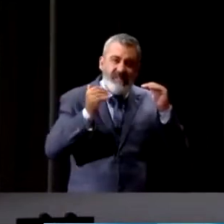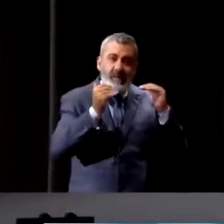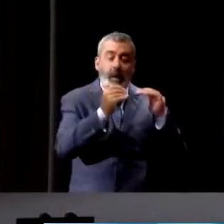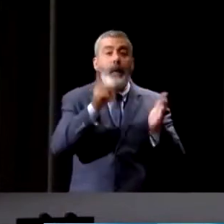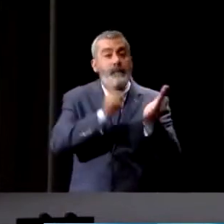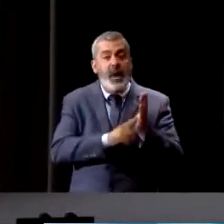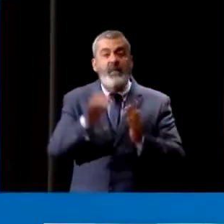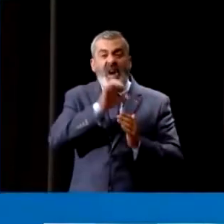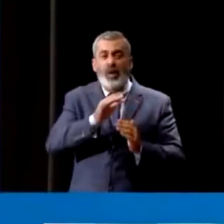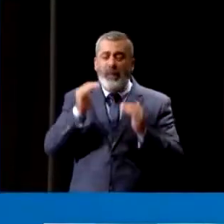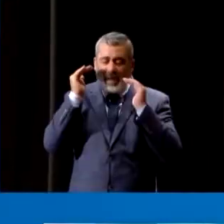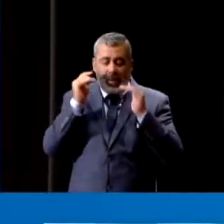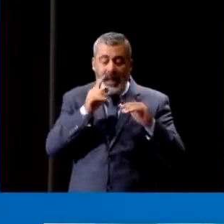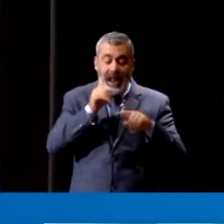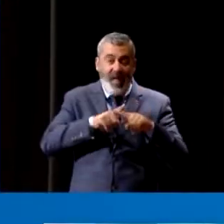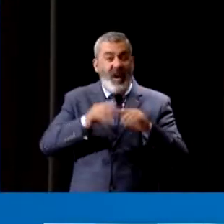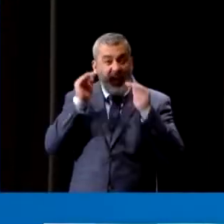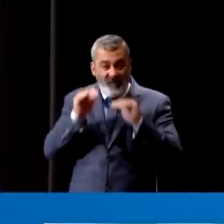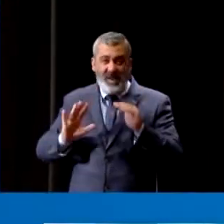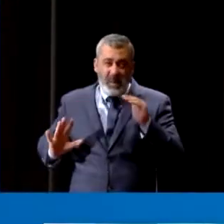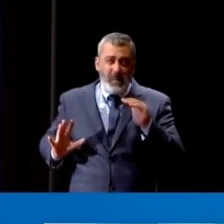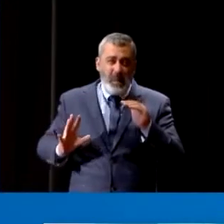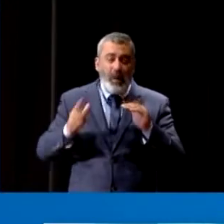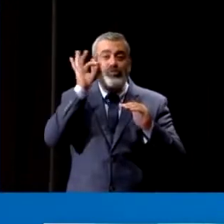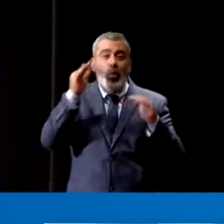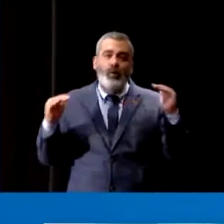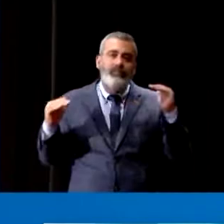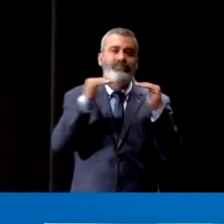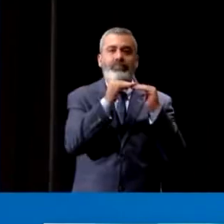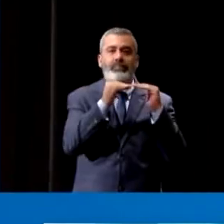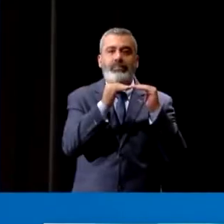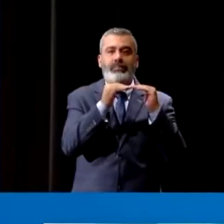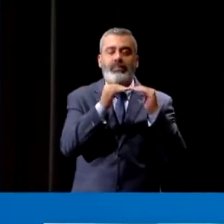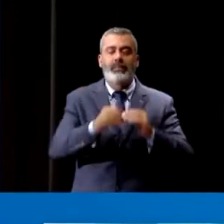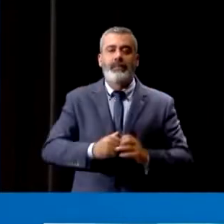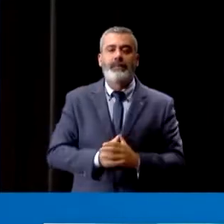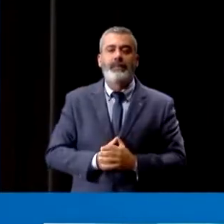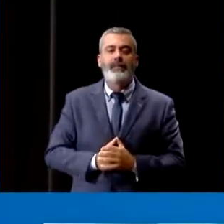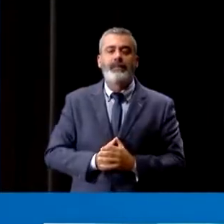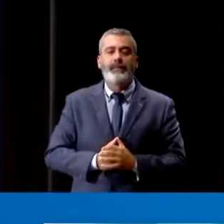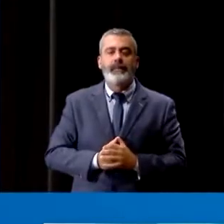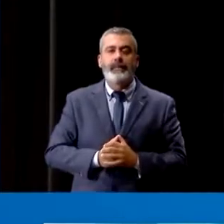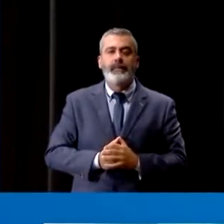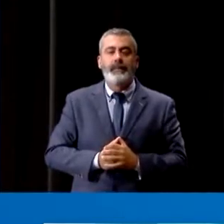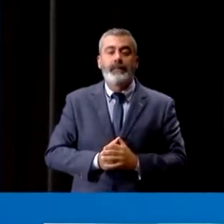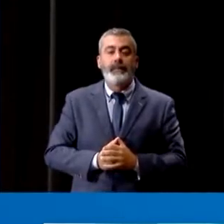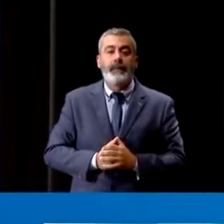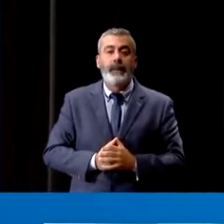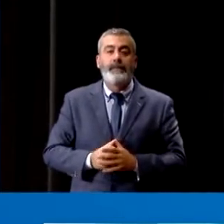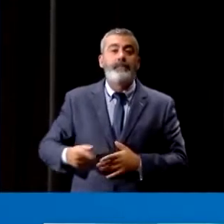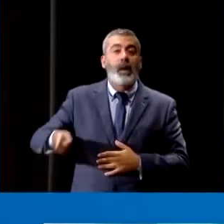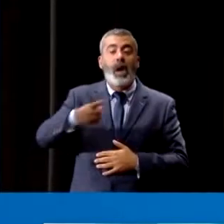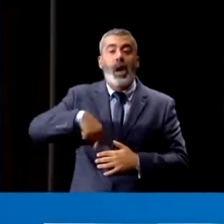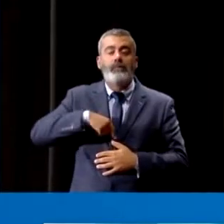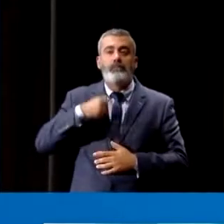συνεχίσετε να αναπτύσσεται με αυτές τις ταχύτητες για να κλείσουμε την ψαλίδα. Εδώ επίσης πρέπει να αναρωτηθούμε πού έχουν πάει όλα